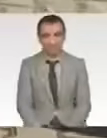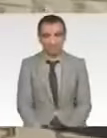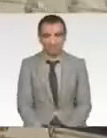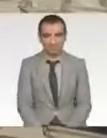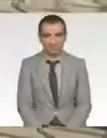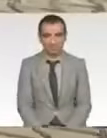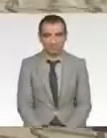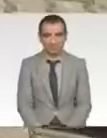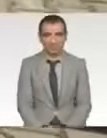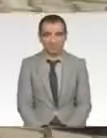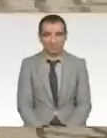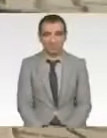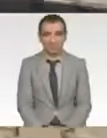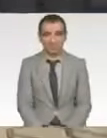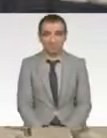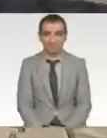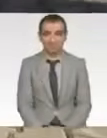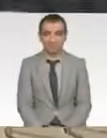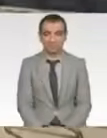Haydi Bismillah.